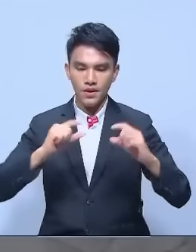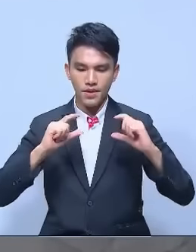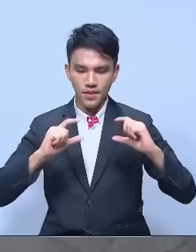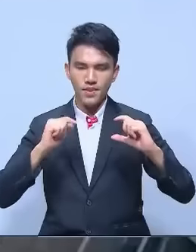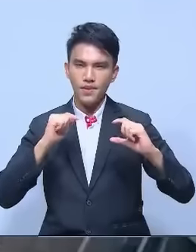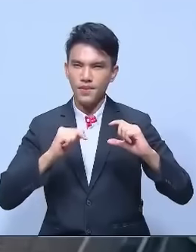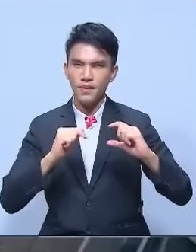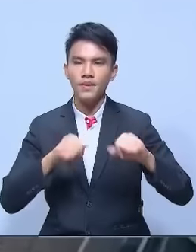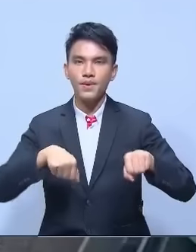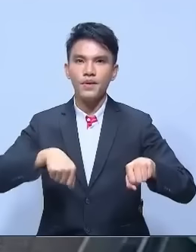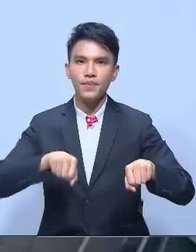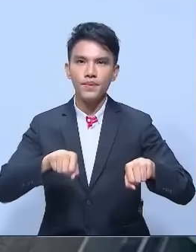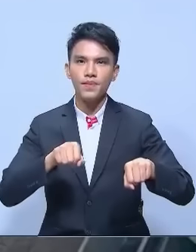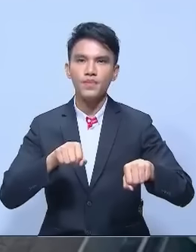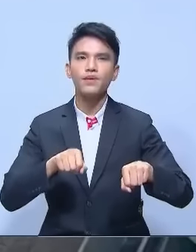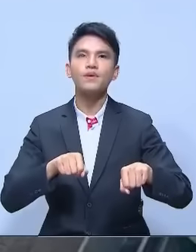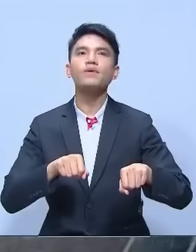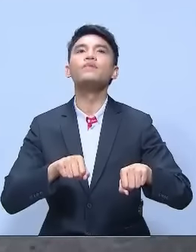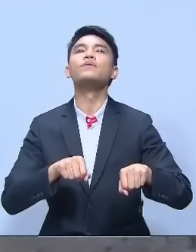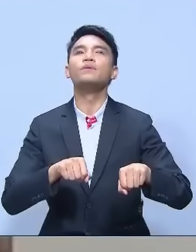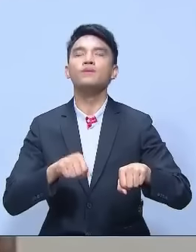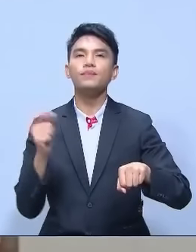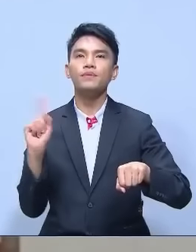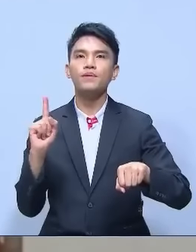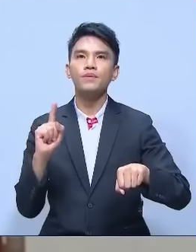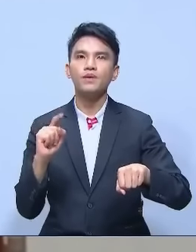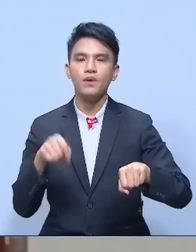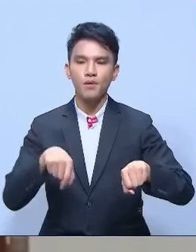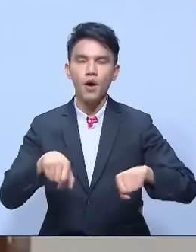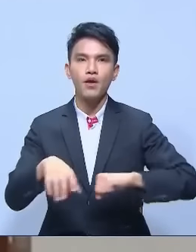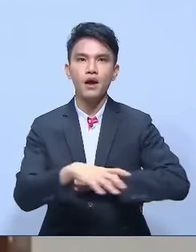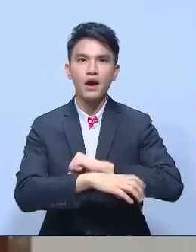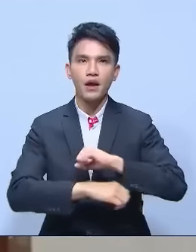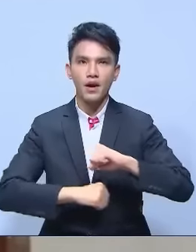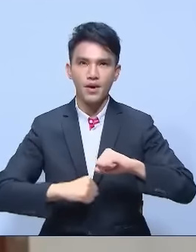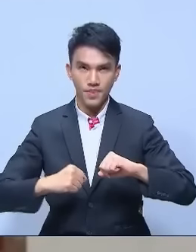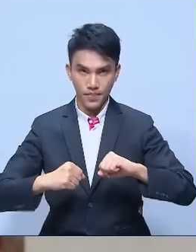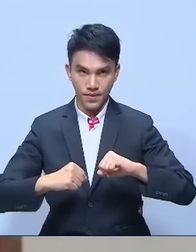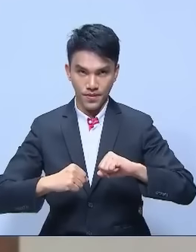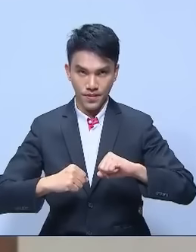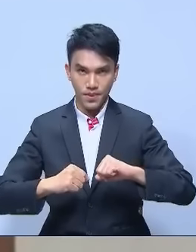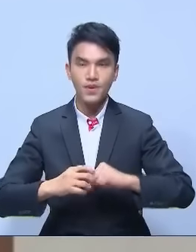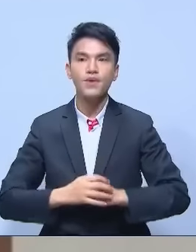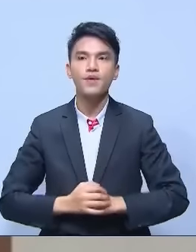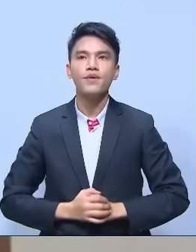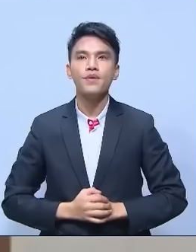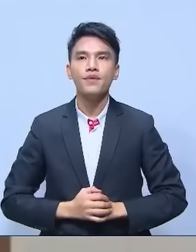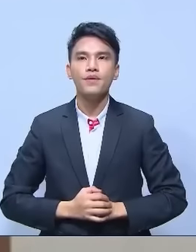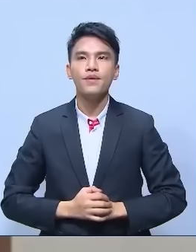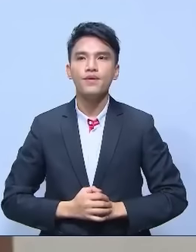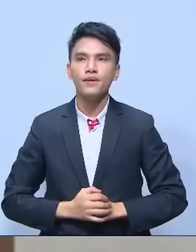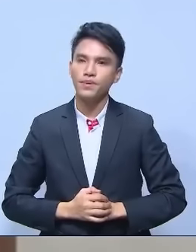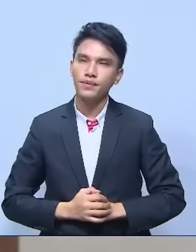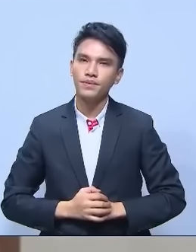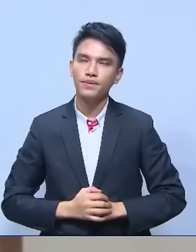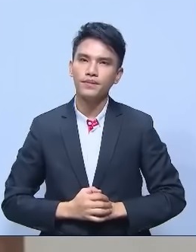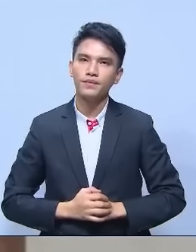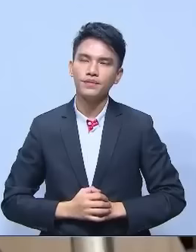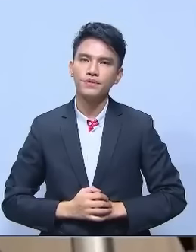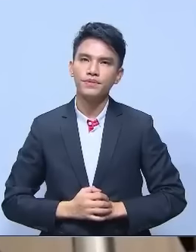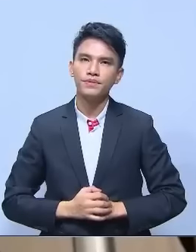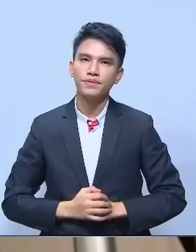เป็นรถที่มีการแจ้งไว้ว่าถูกขโมยมาจากพื้นที่ทุ่ง2ห้องก่อนเกิดเหตุเล็กน้อยเท่านั้นเ